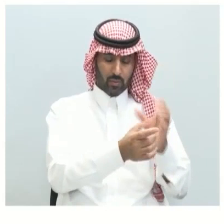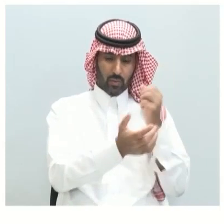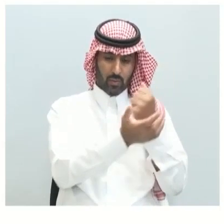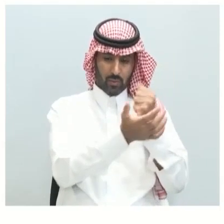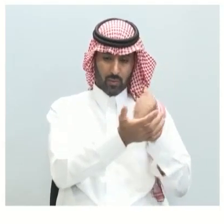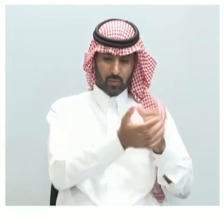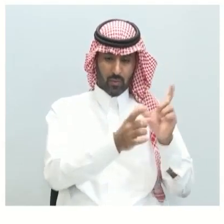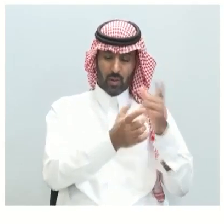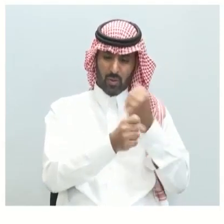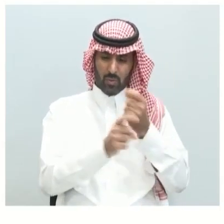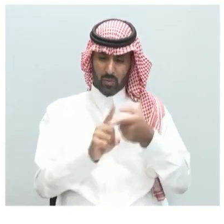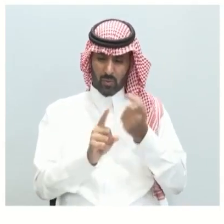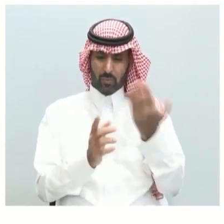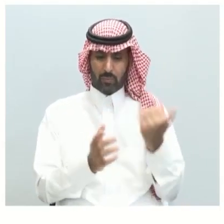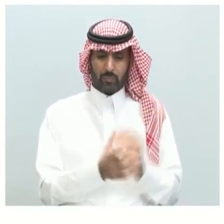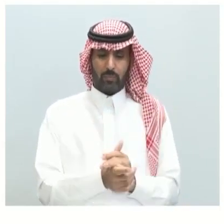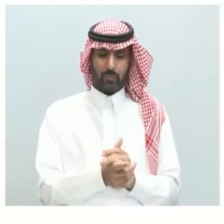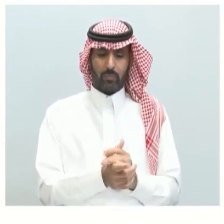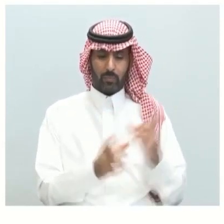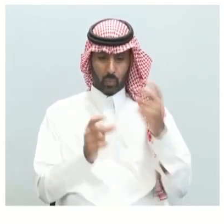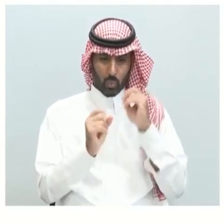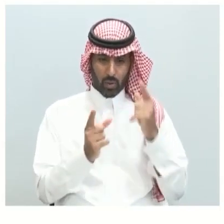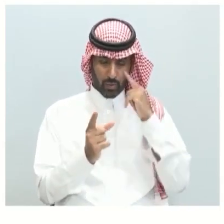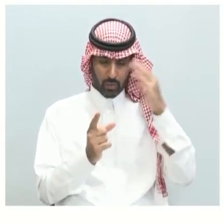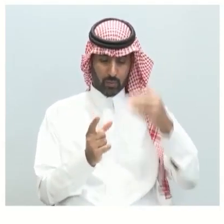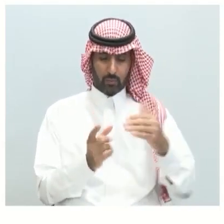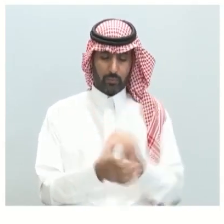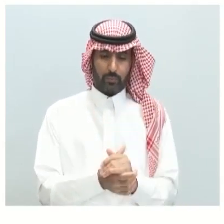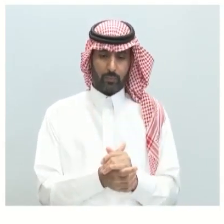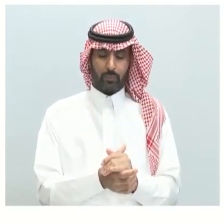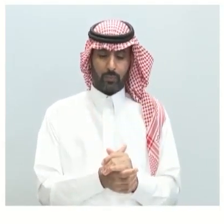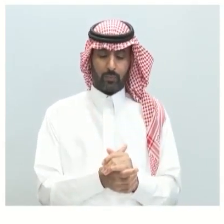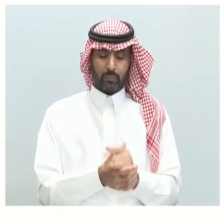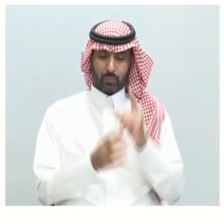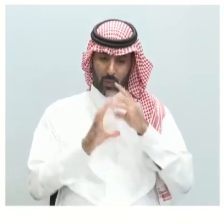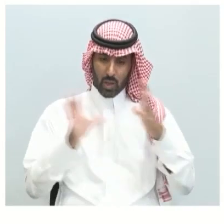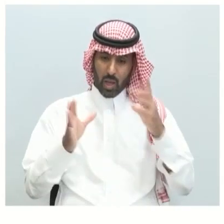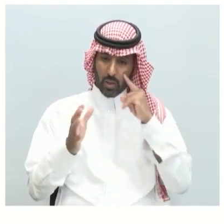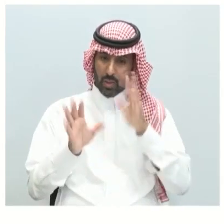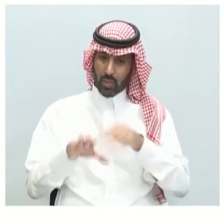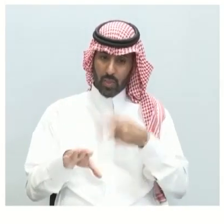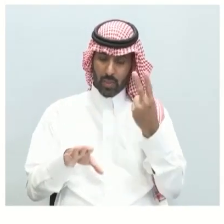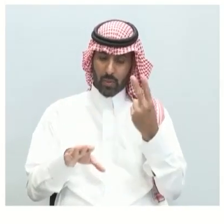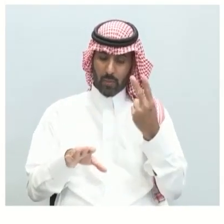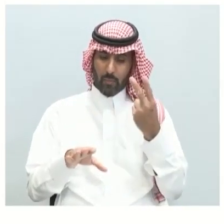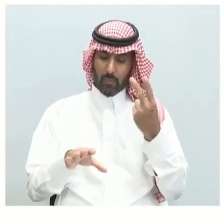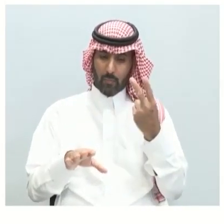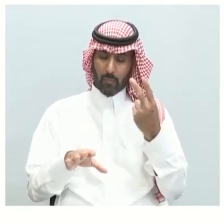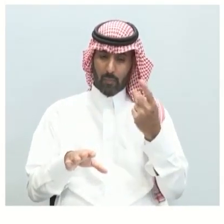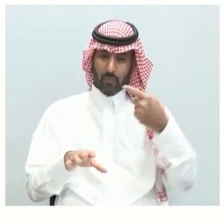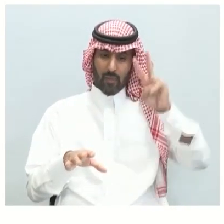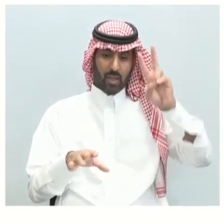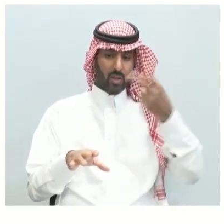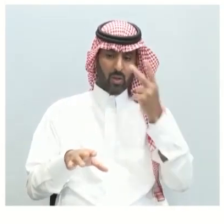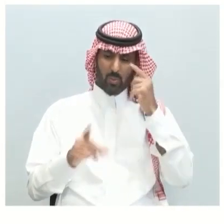هو مساله بشكل افضل وواضح لاحظ معي هنا هنا الحجم الثاني او النهائي هنا